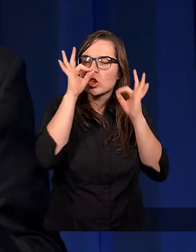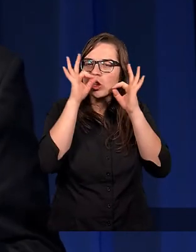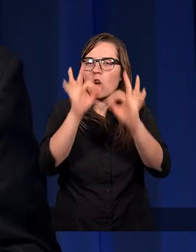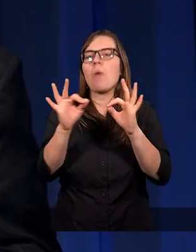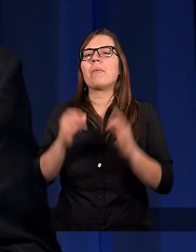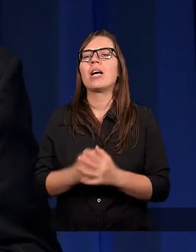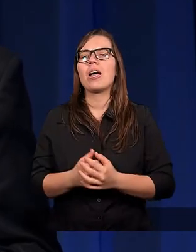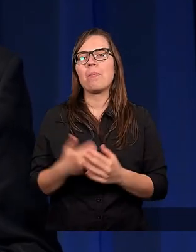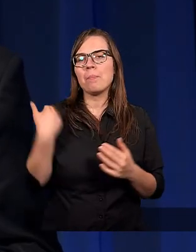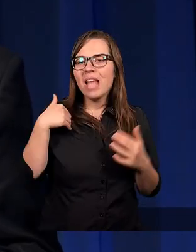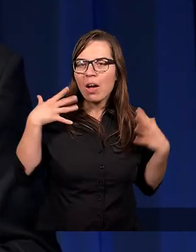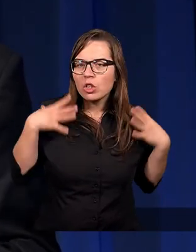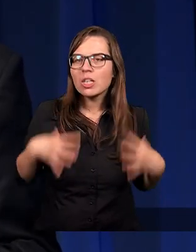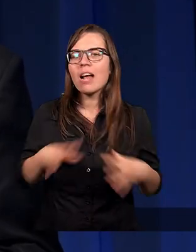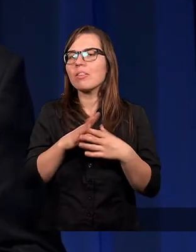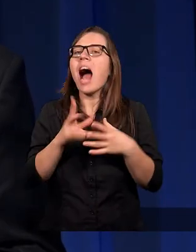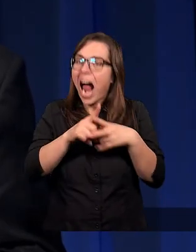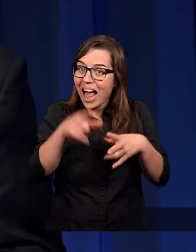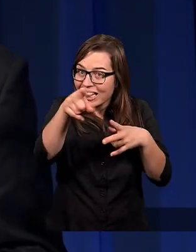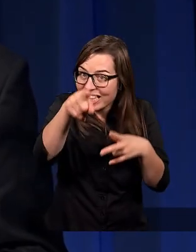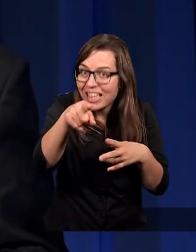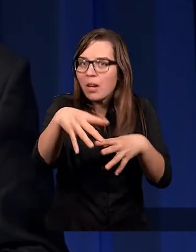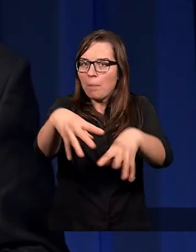Dam. Ale przyjmij to.